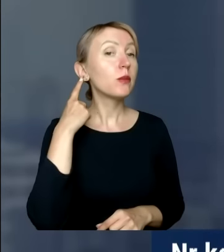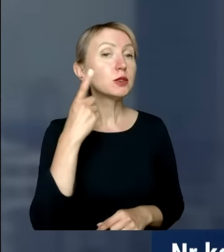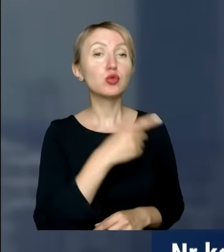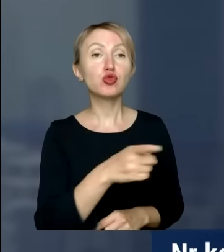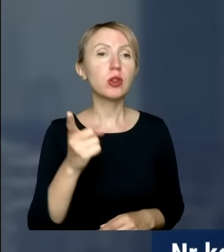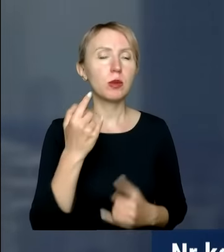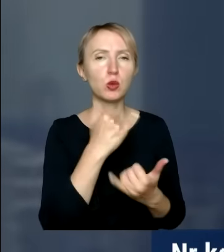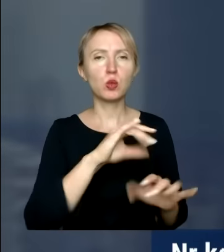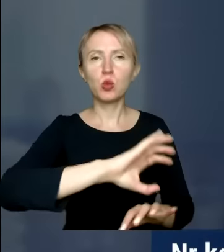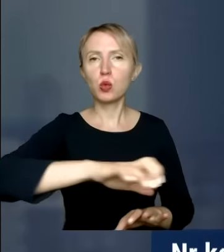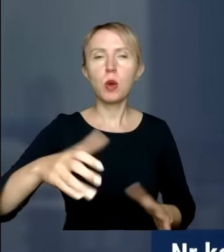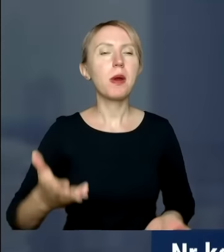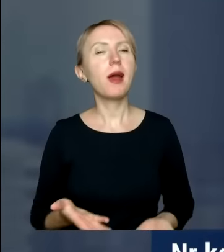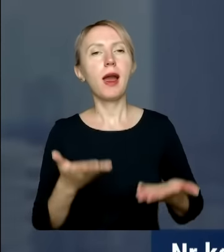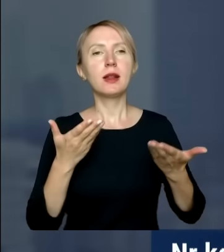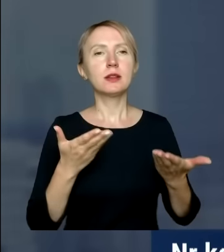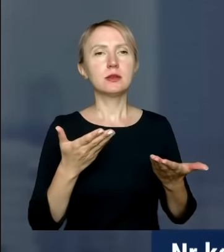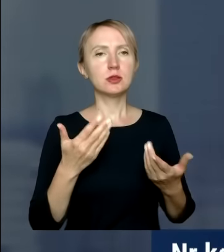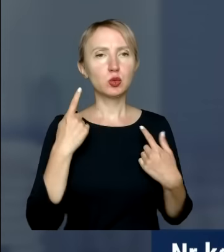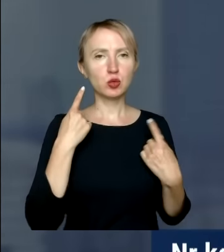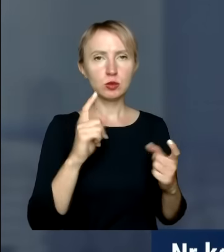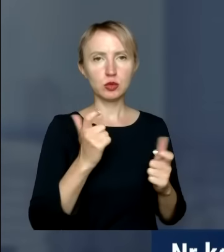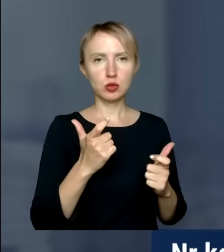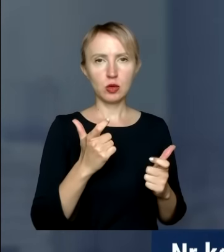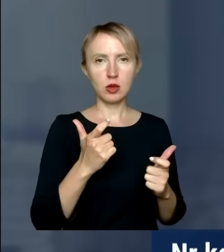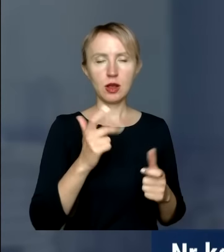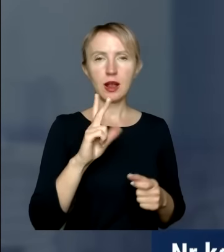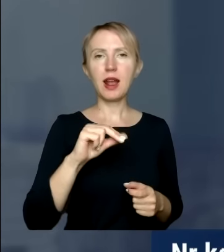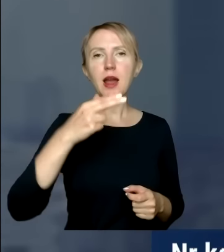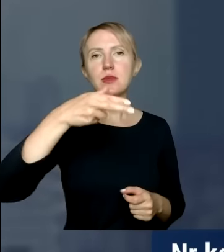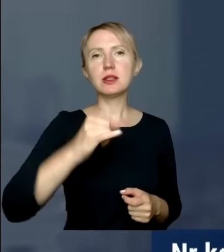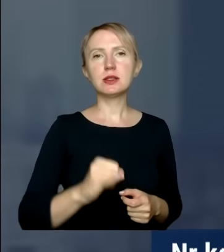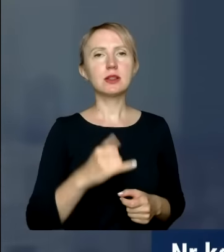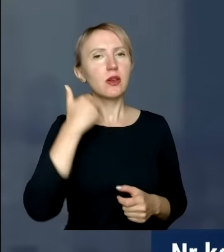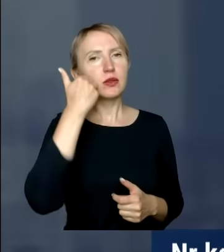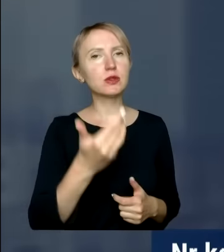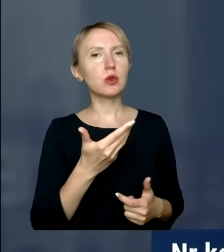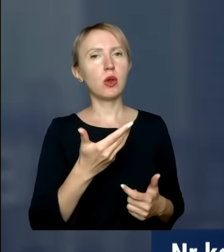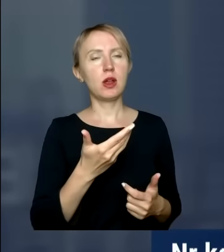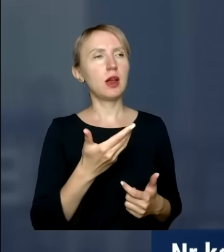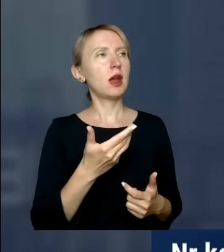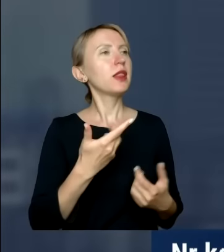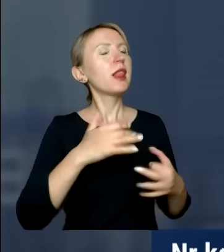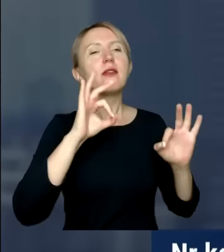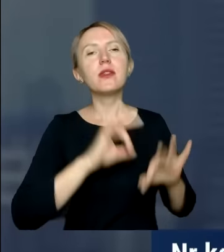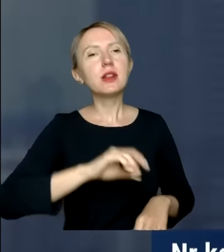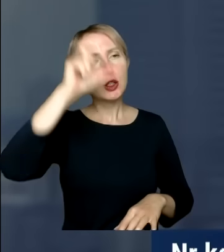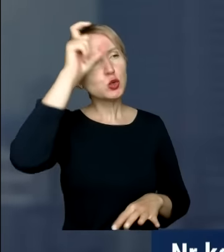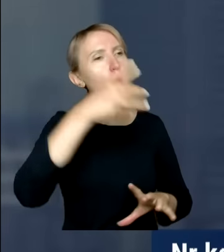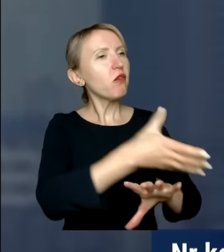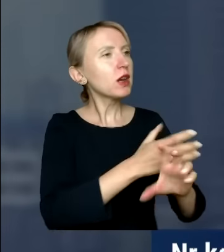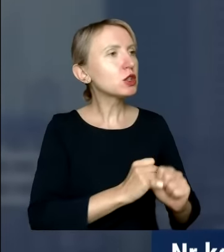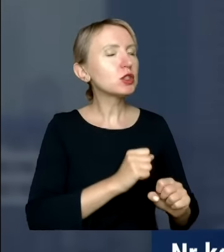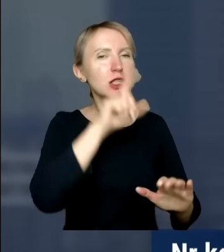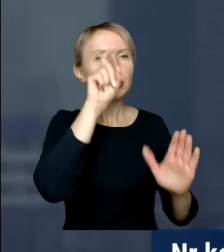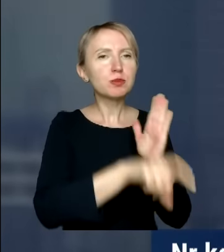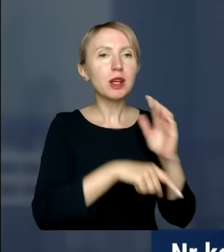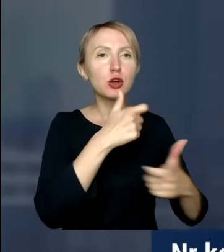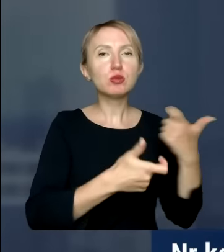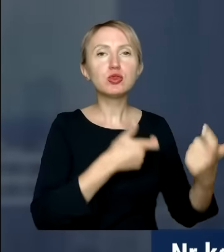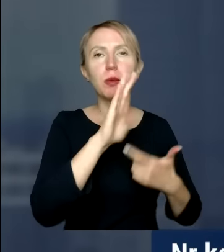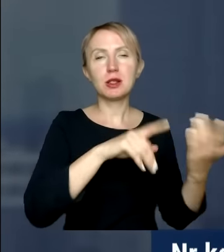środowisk elit tak zwanych No słyszymy że Kamiński się skompromitował no zamknął niewinnego człowieka robi z niego szpiega żeby mieć sukces